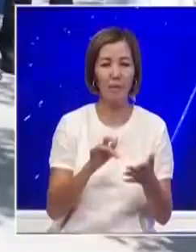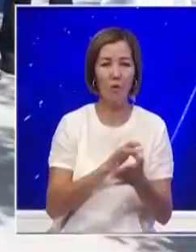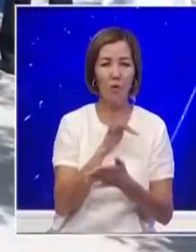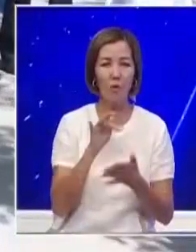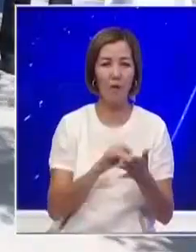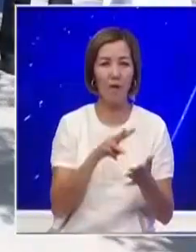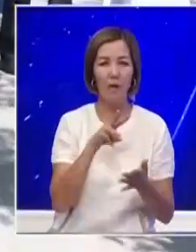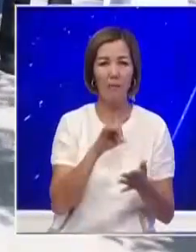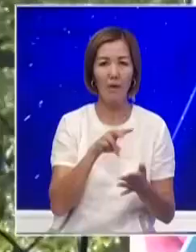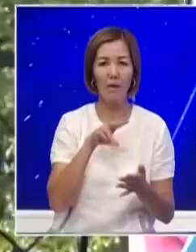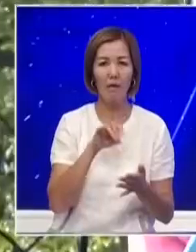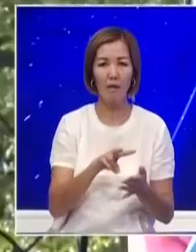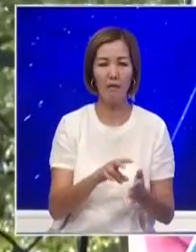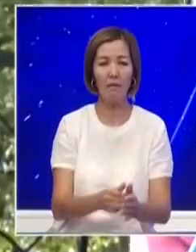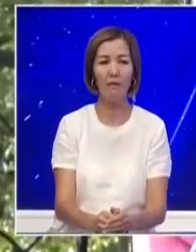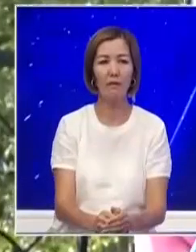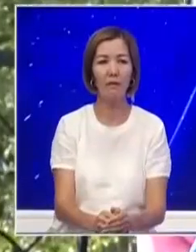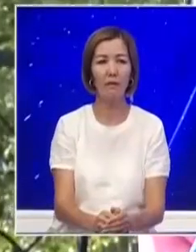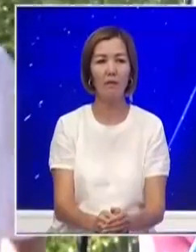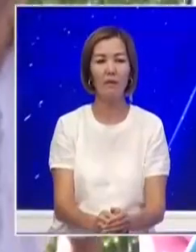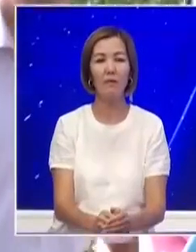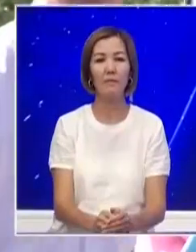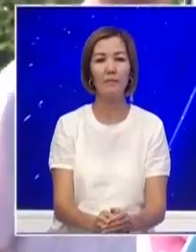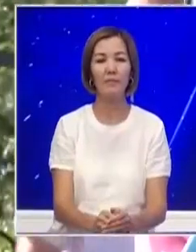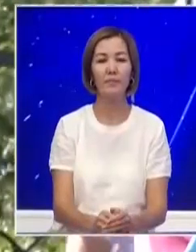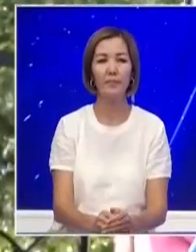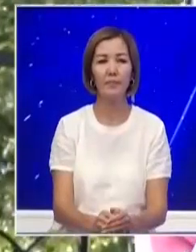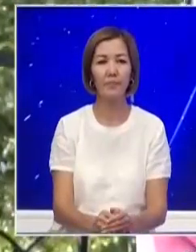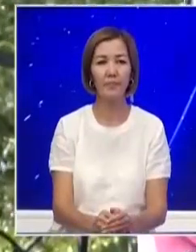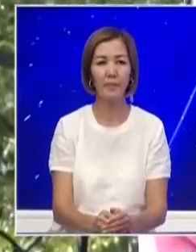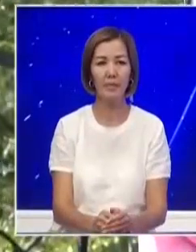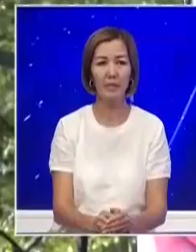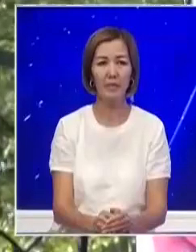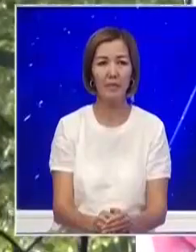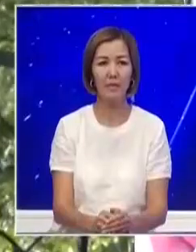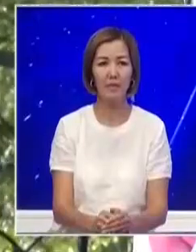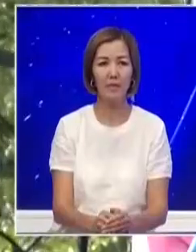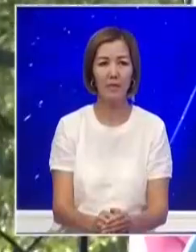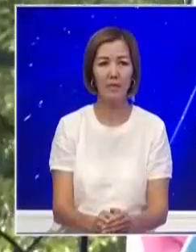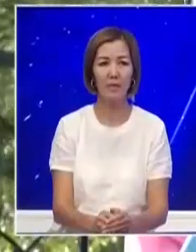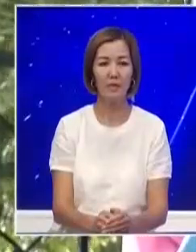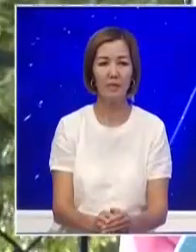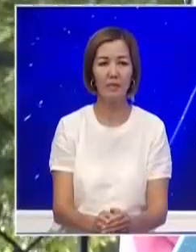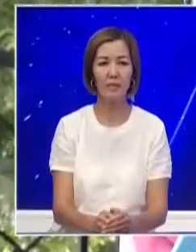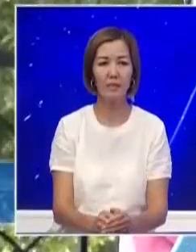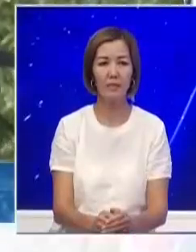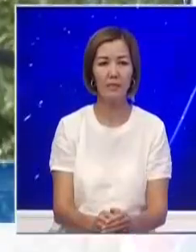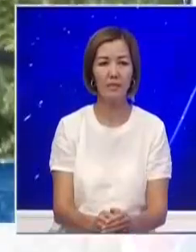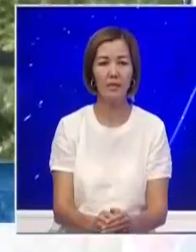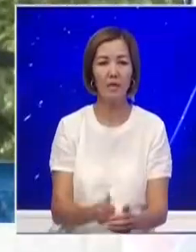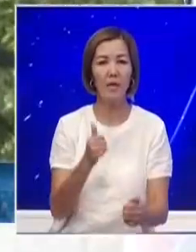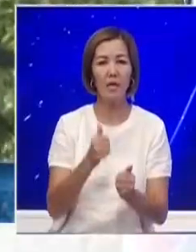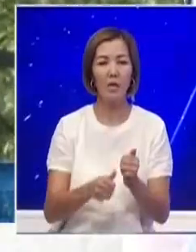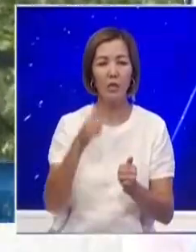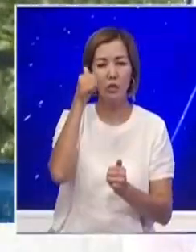Кунаев Марлан Жолдахмет. Кунаев қаласында Абай Кунанбаев атамыздың құрметіне орай. Ежегодно в